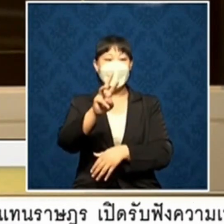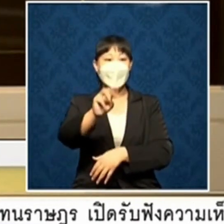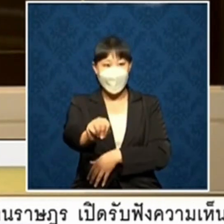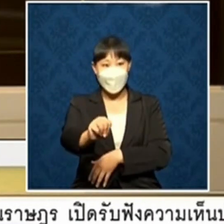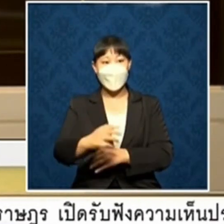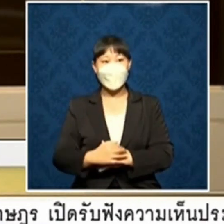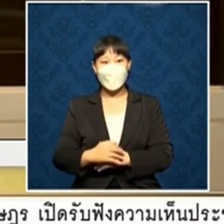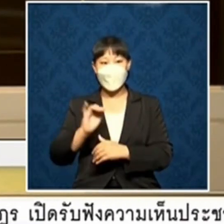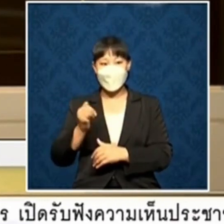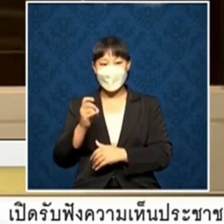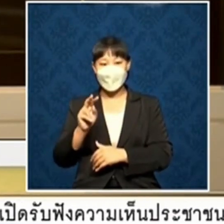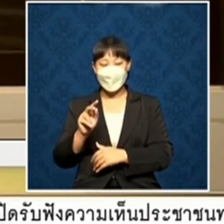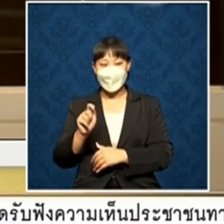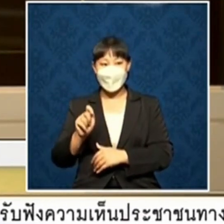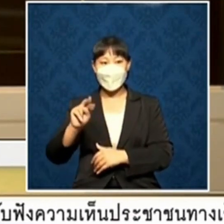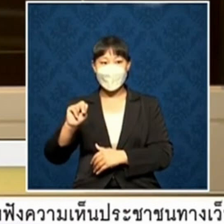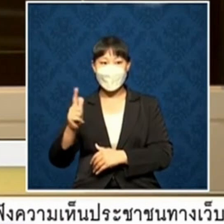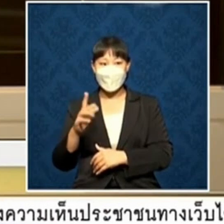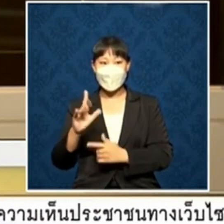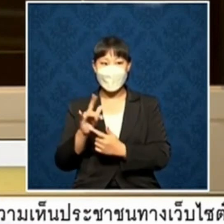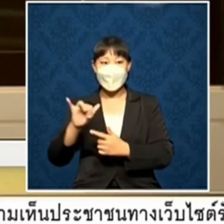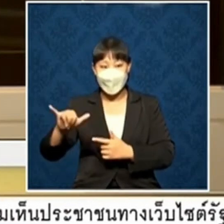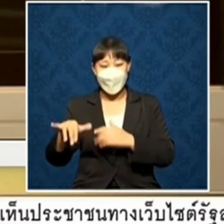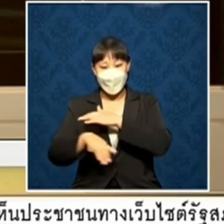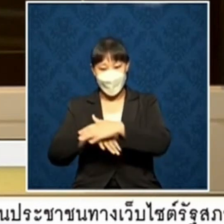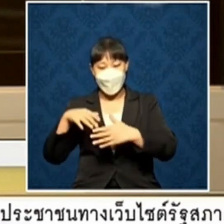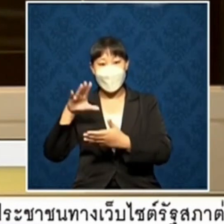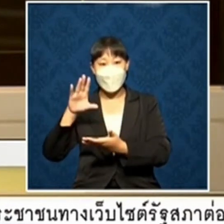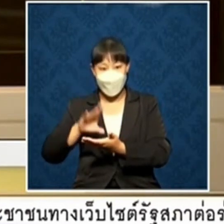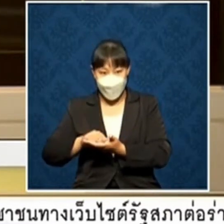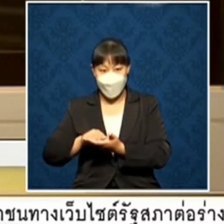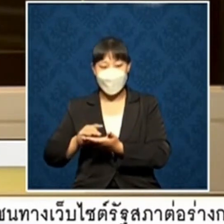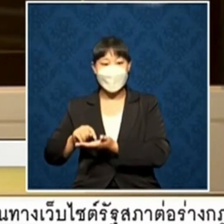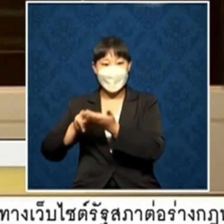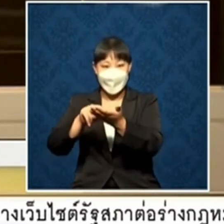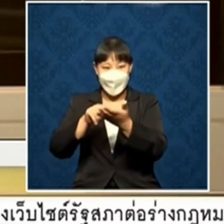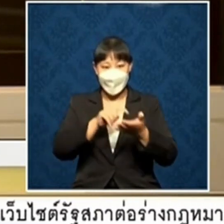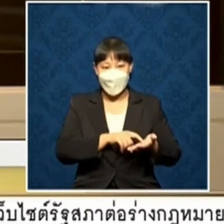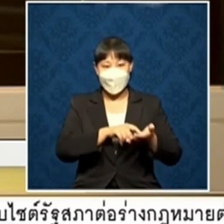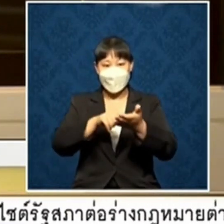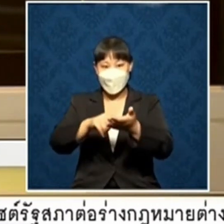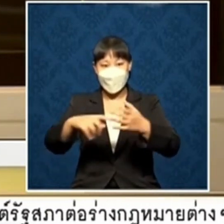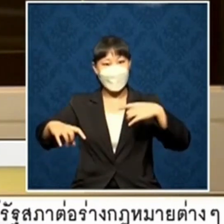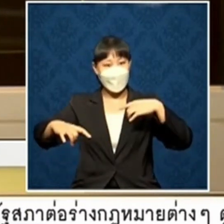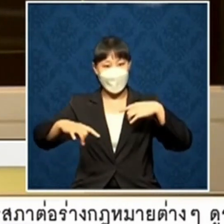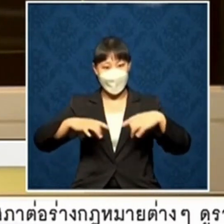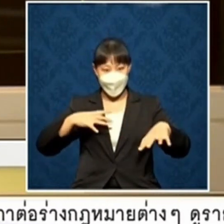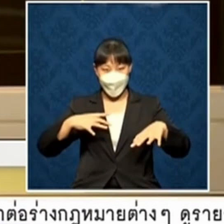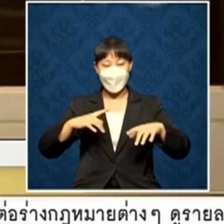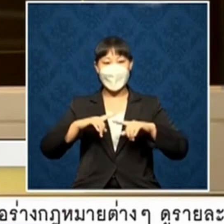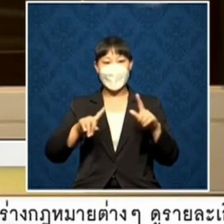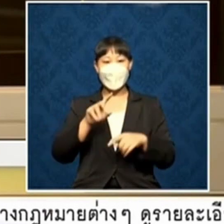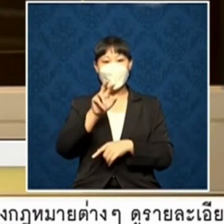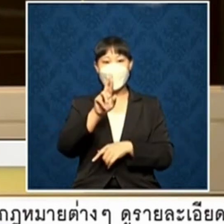นำเสนอข้อมูลมันอาจจะเป็นข้อมูลที่ไม่ตรงกันก็ให้สภาเป็นผู้พิจารณา